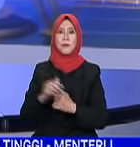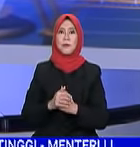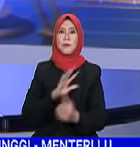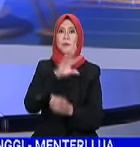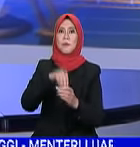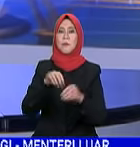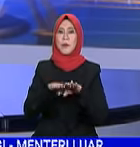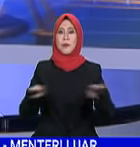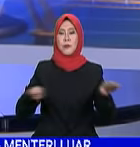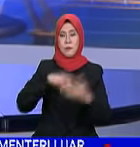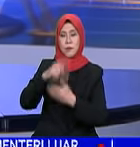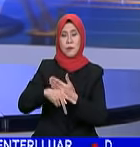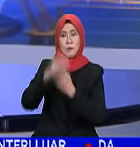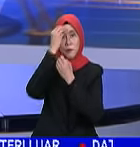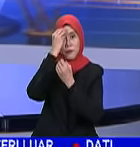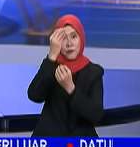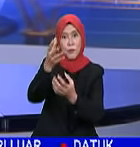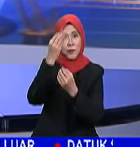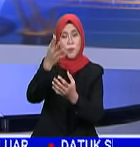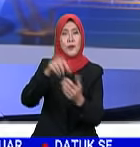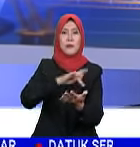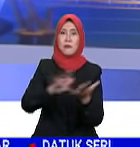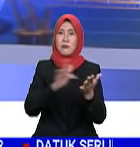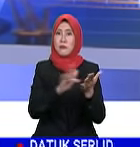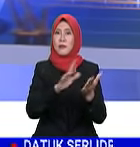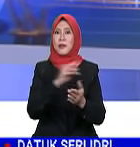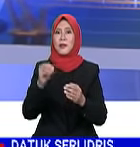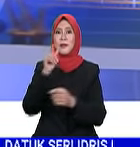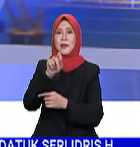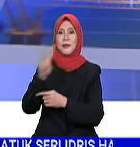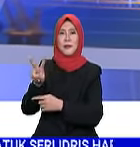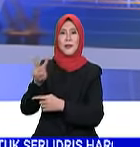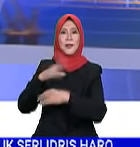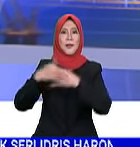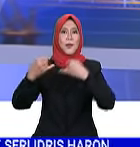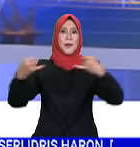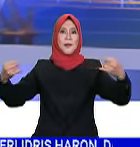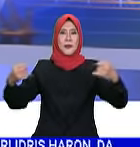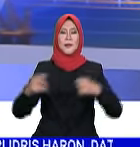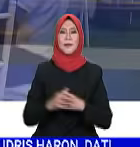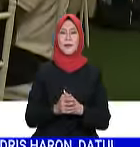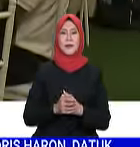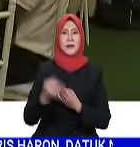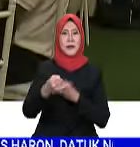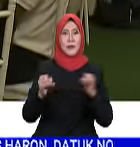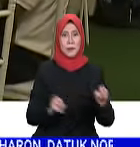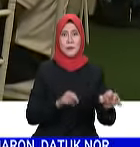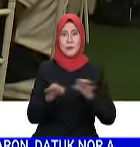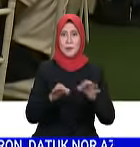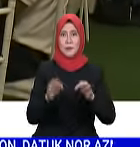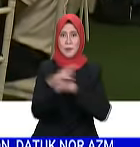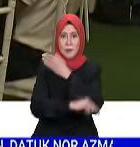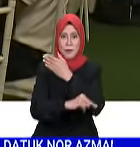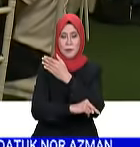merangkumi platform seperti program Info on Wheels, media sosial serta saluran televisyen dalam talian. Pengarah Jabatan Penerangan Negeri Shannon